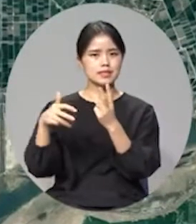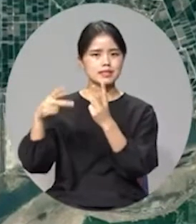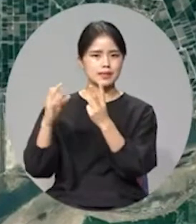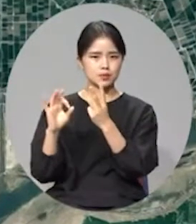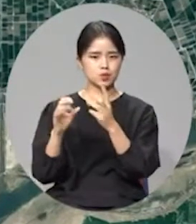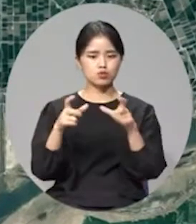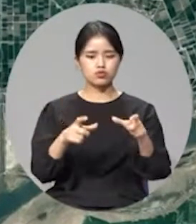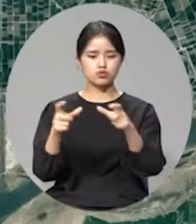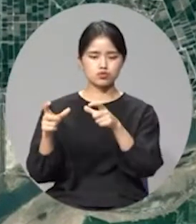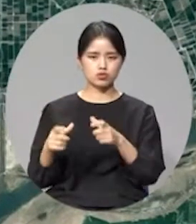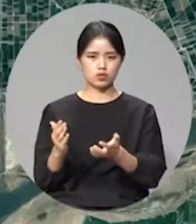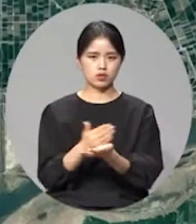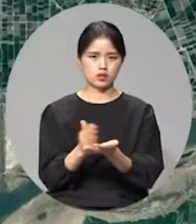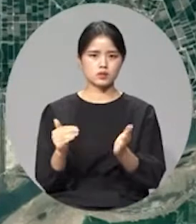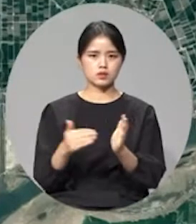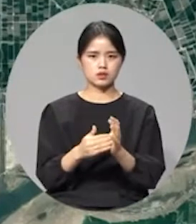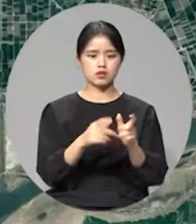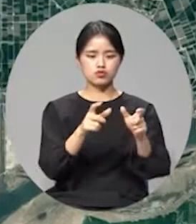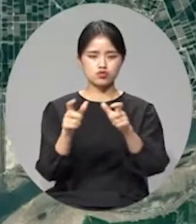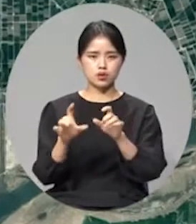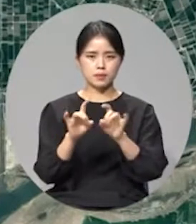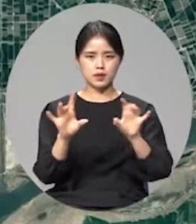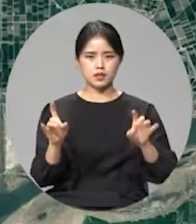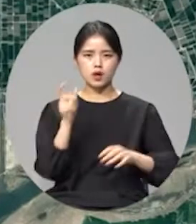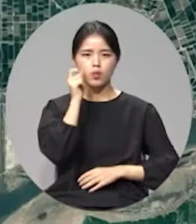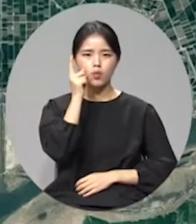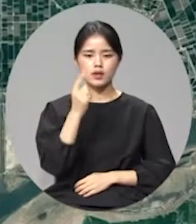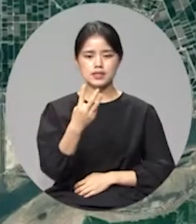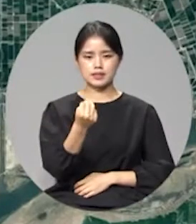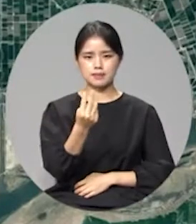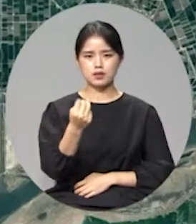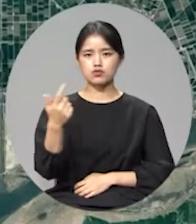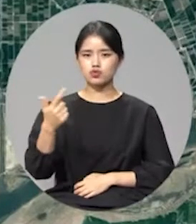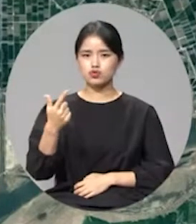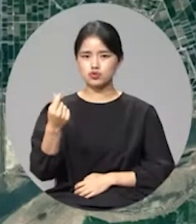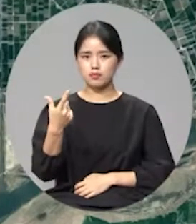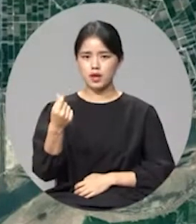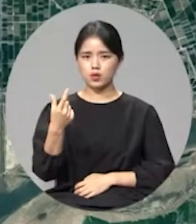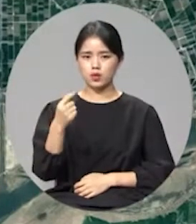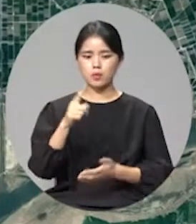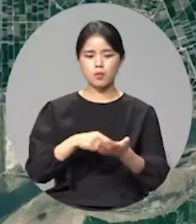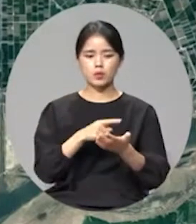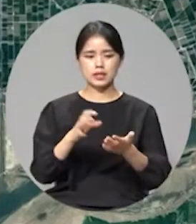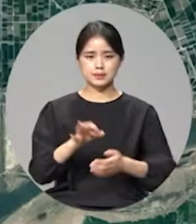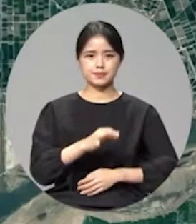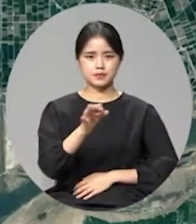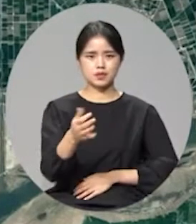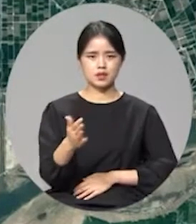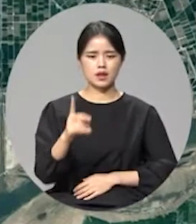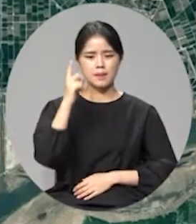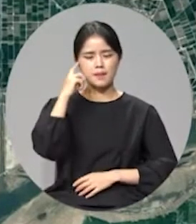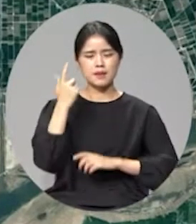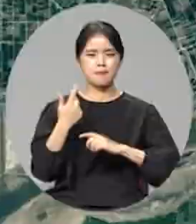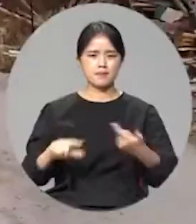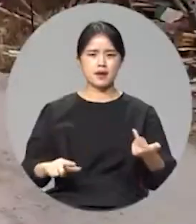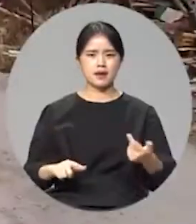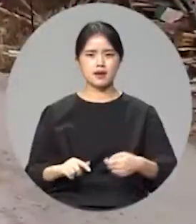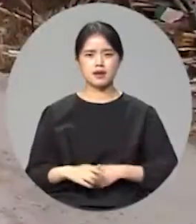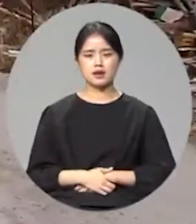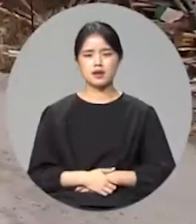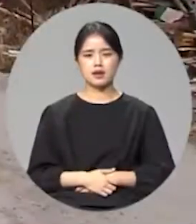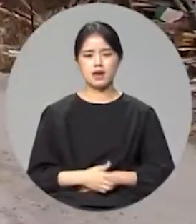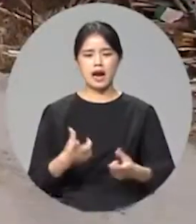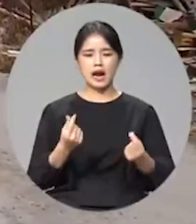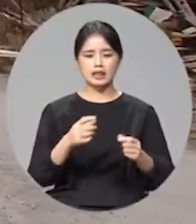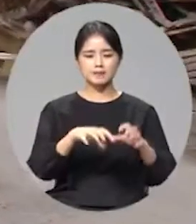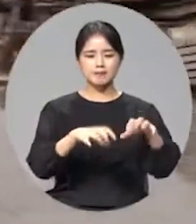구역이 나눠졌습니다. 구역에 따라 월 3만 원에서 6만 원의 보상금을 받게 되는데 반발이 일고 있습니다. 같은